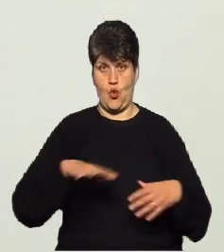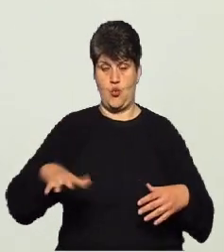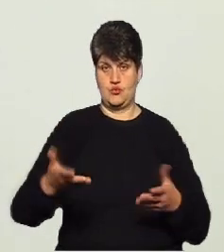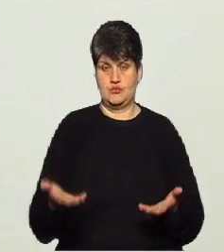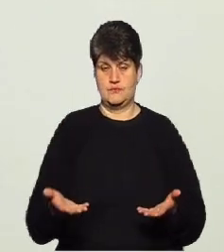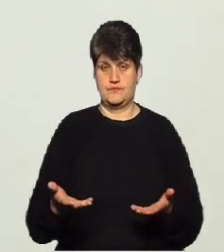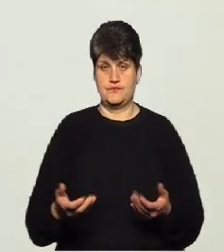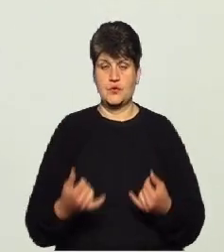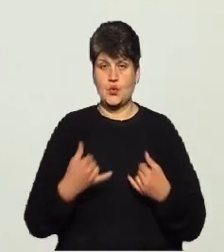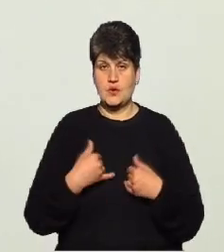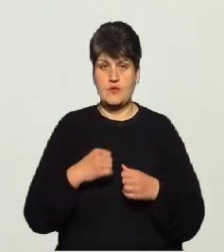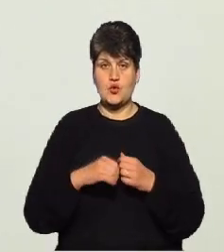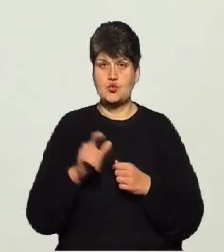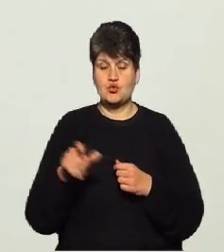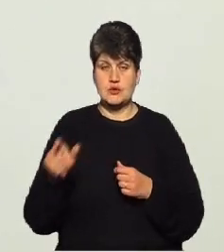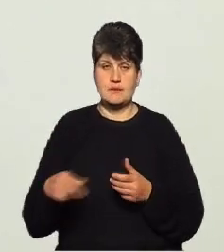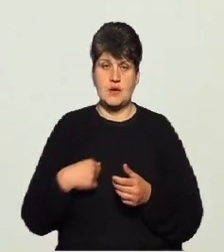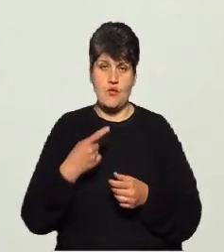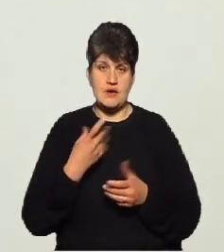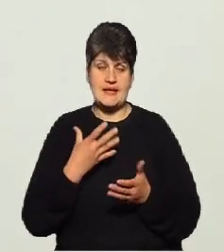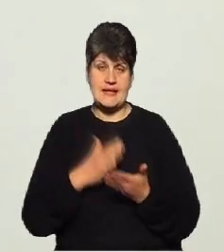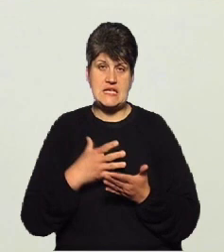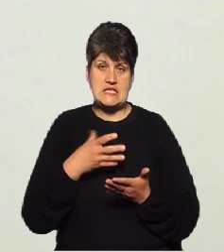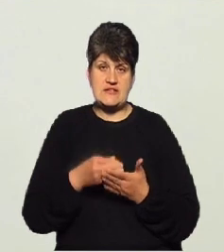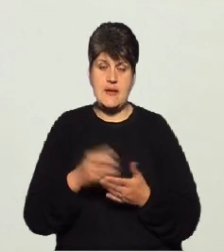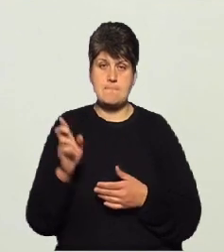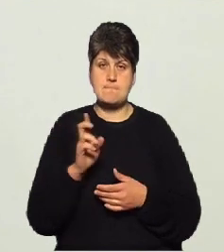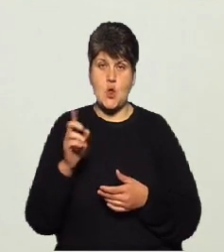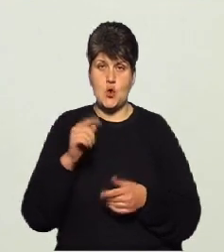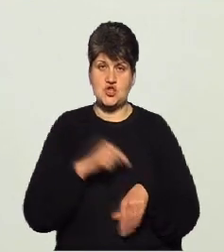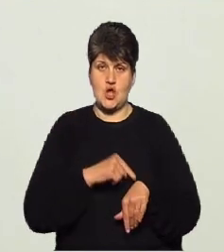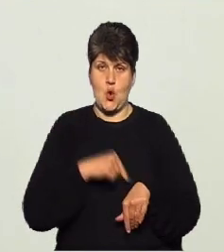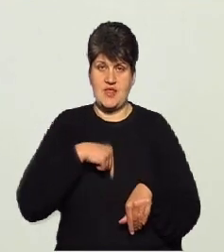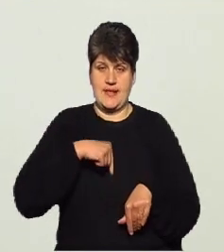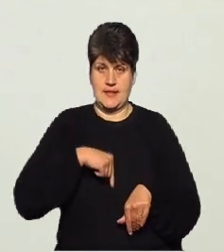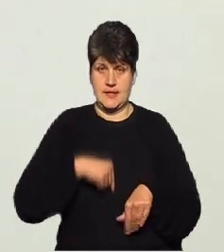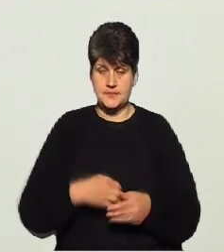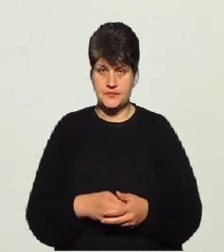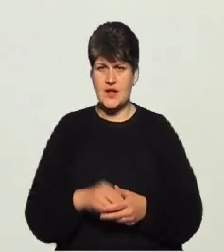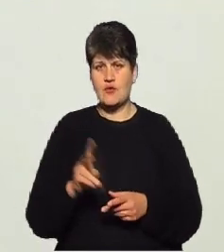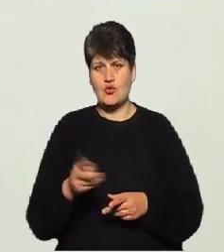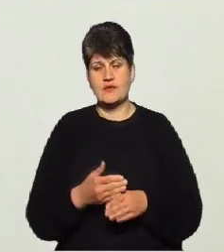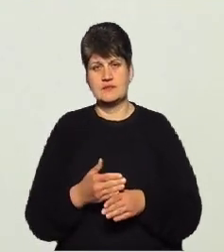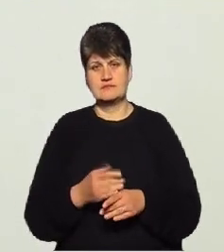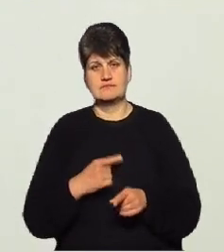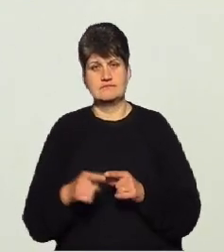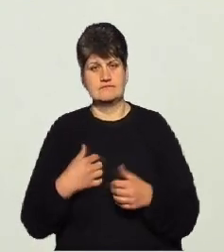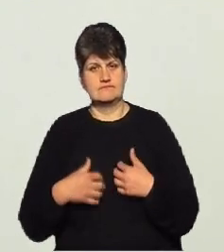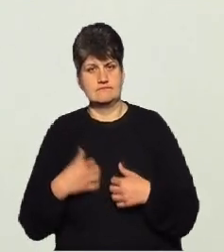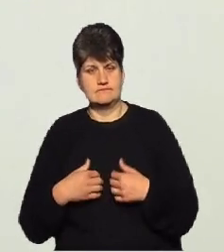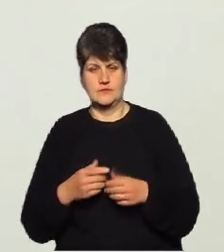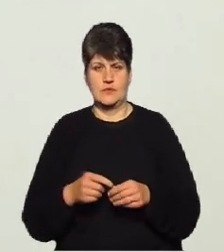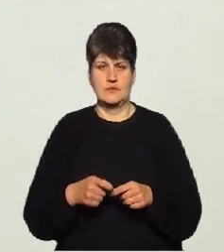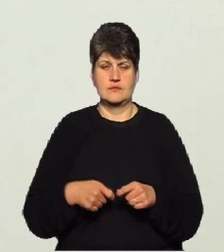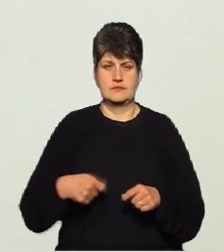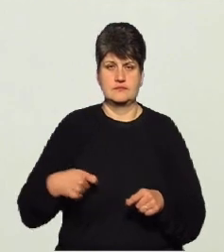людини, ми кажемо, є свій біологічний годинник. І в когось він відстає, в когось поспішає. Ну, по відчуттях, можна так